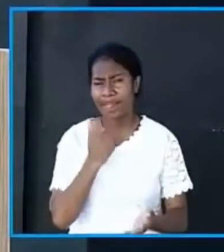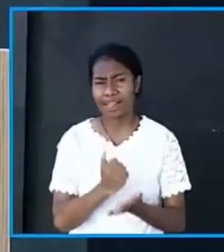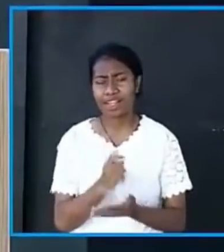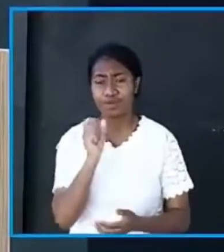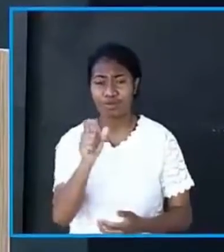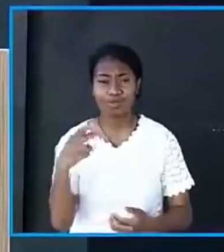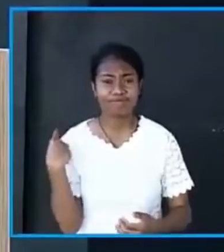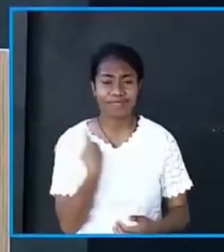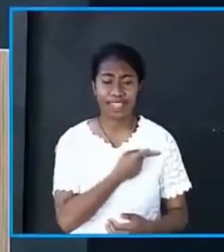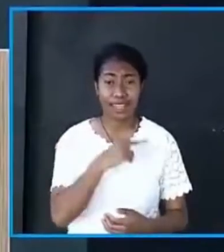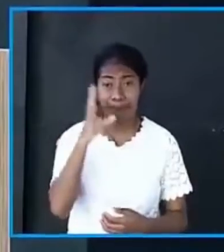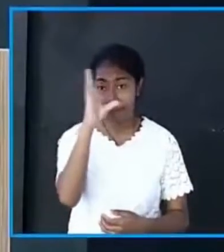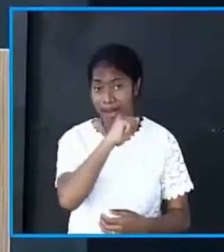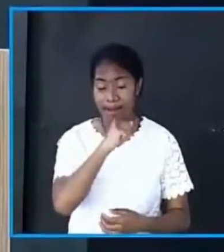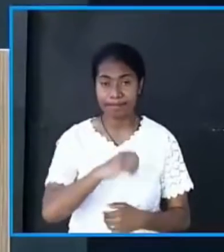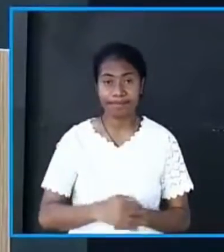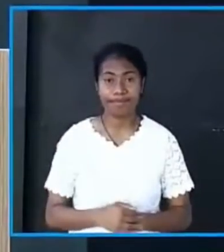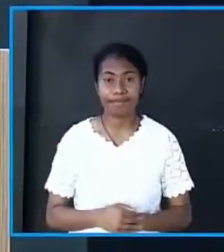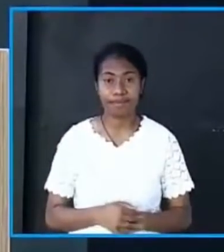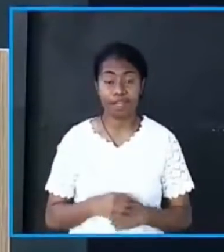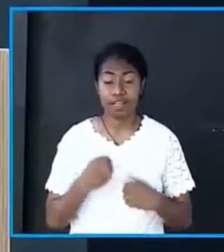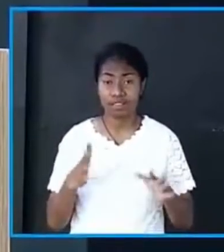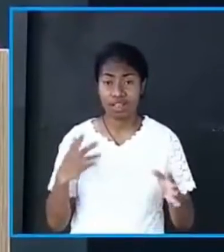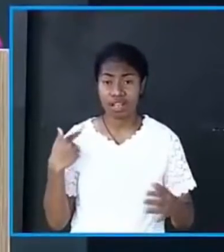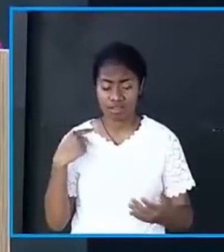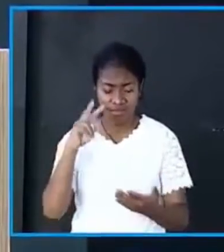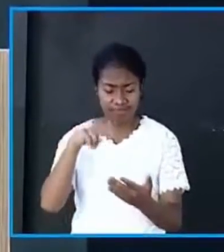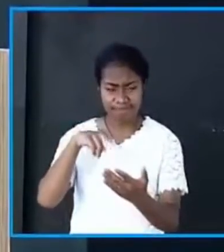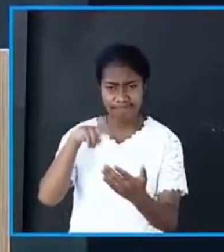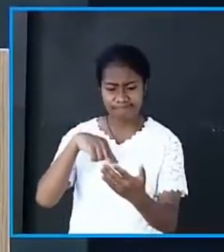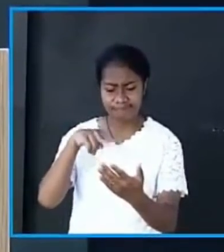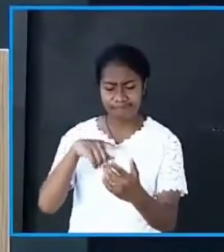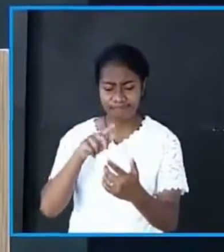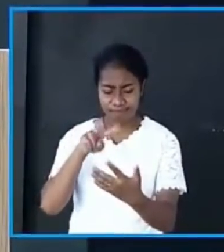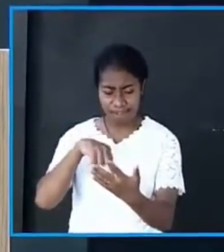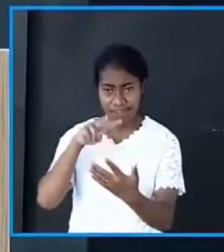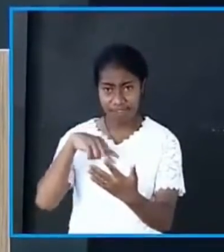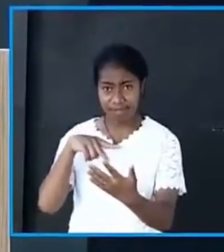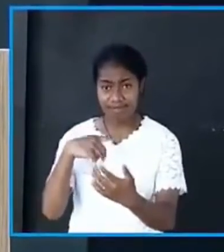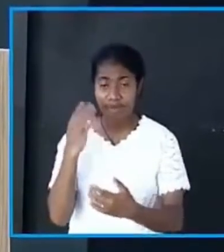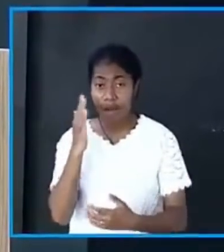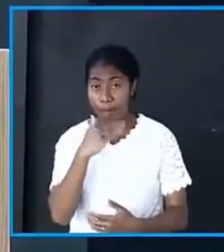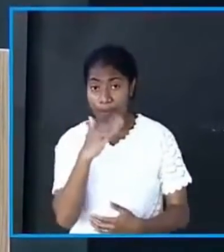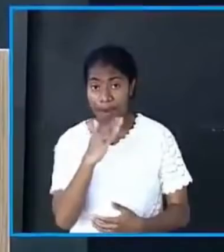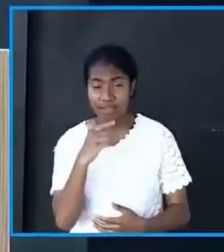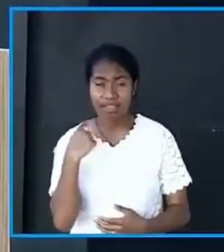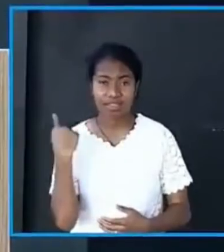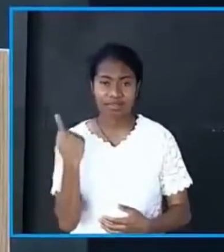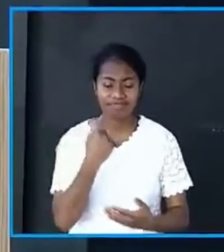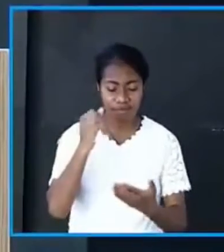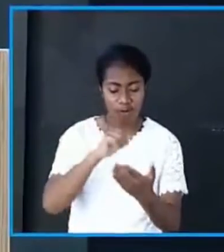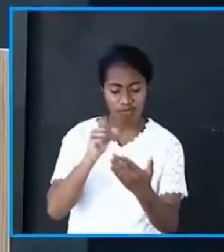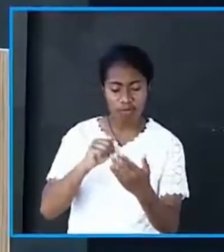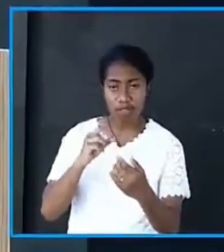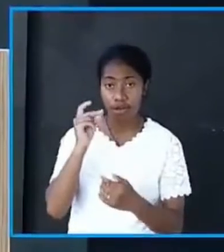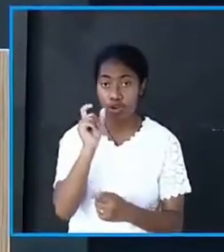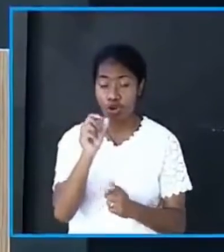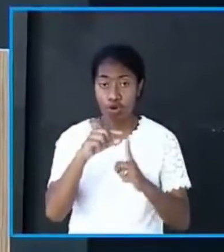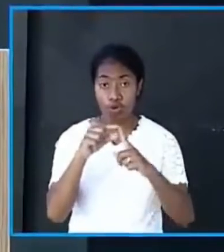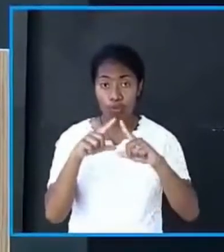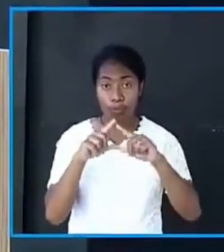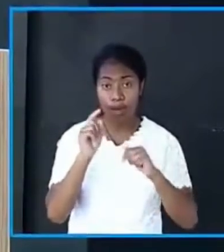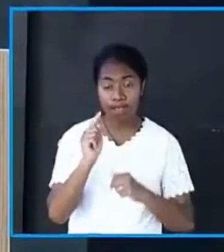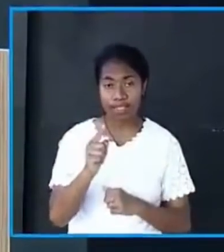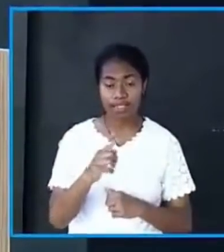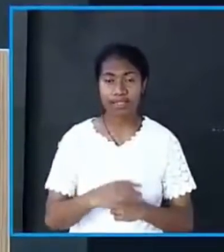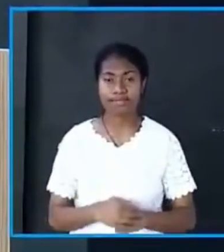dipahami karena jikalau kita baca banyak tafsiran atau pembahasan seputar gambar dan rupa ini maka